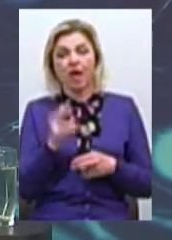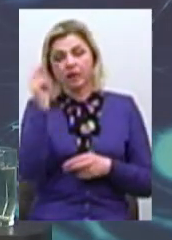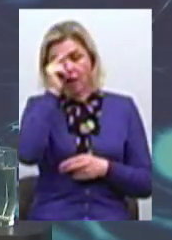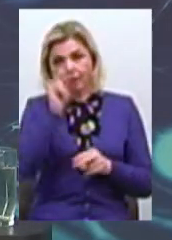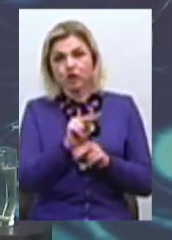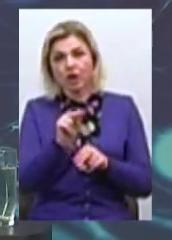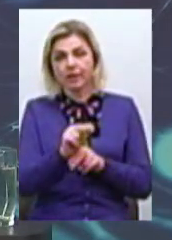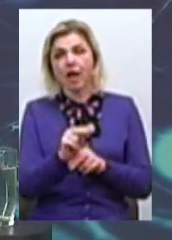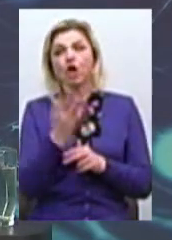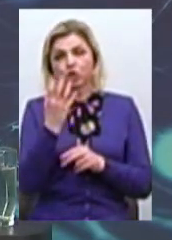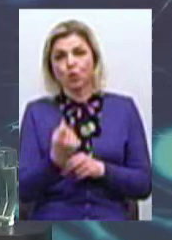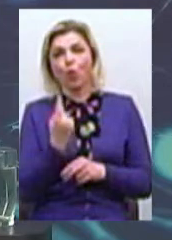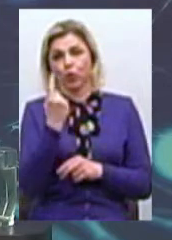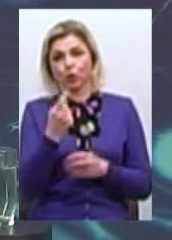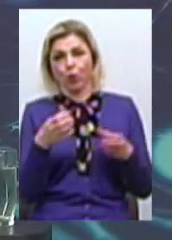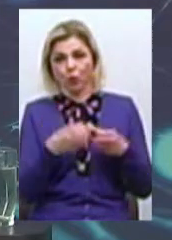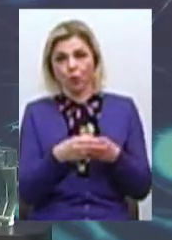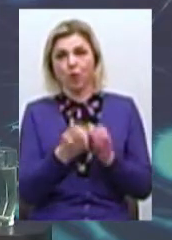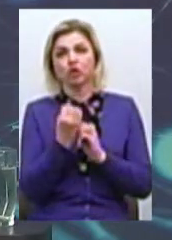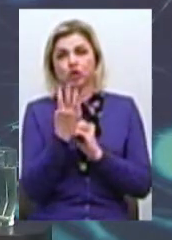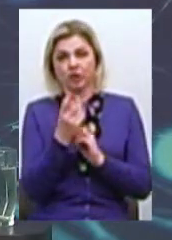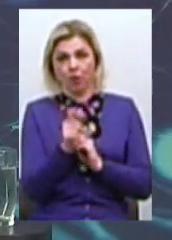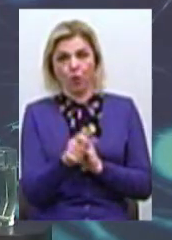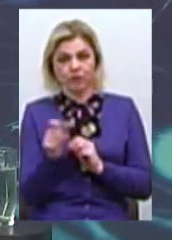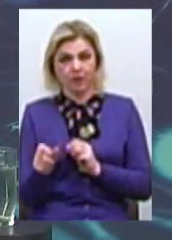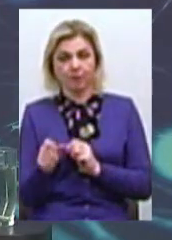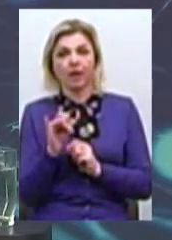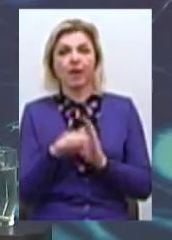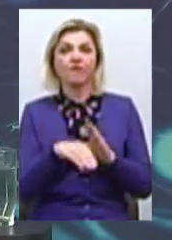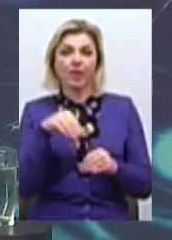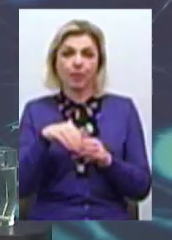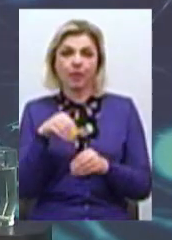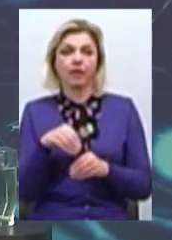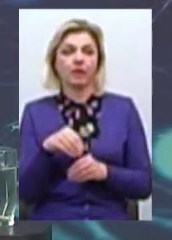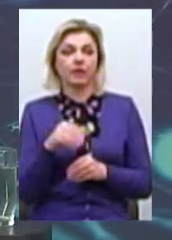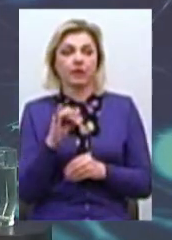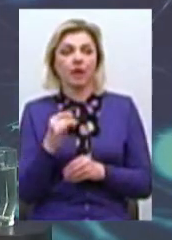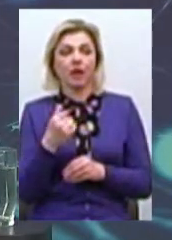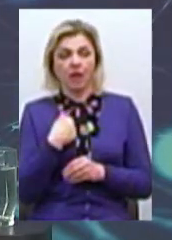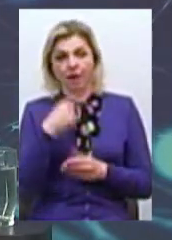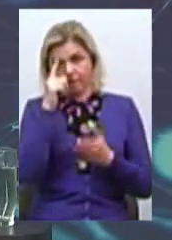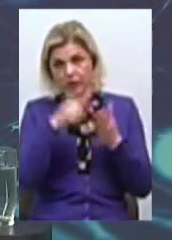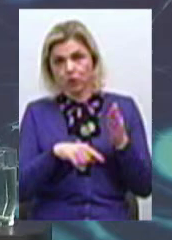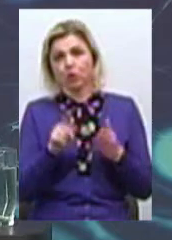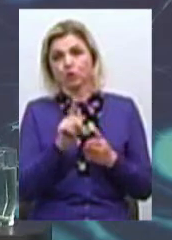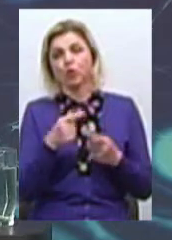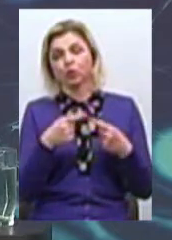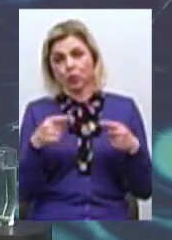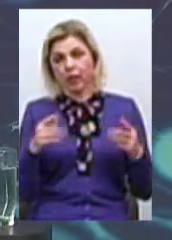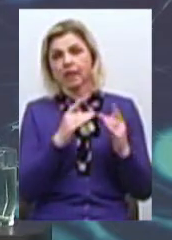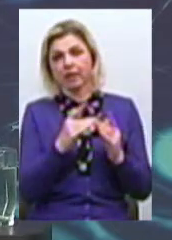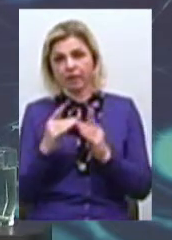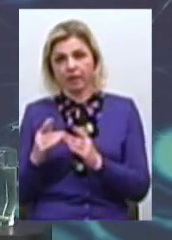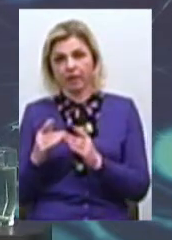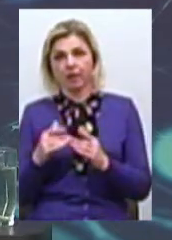слідуючої групи з 14 осіб. І підбір, взаємопідбір. І я вірю, що і з інших інтернатів заходів. Виключно закладів. Для